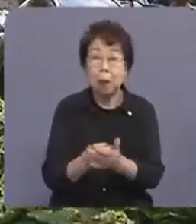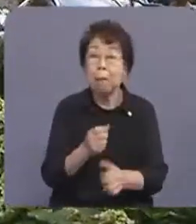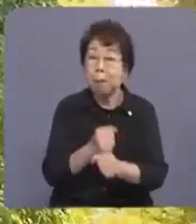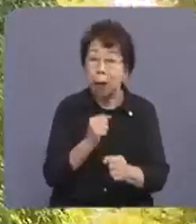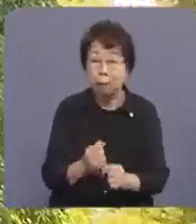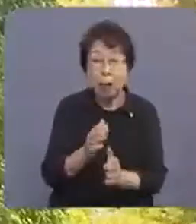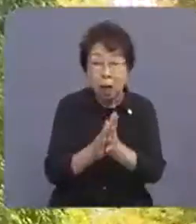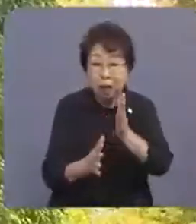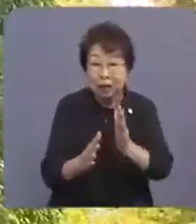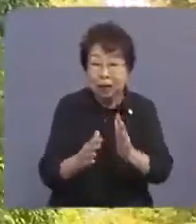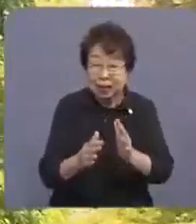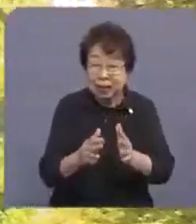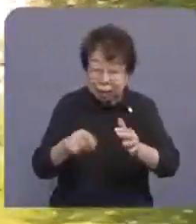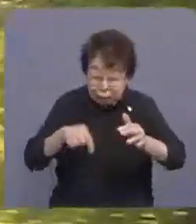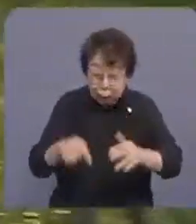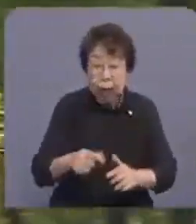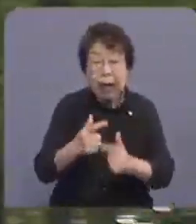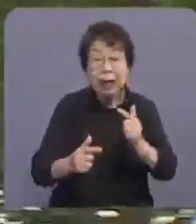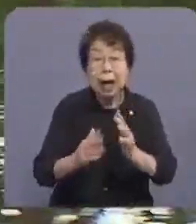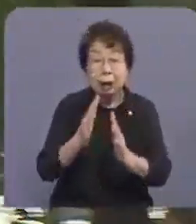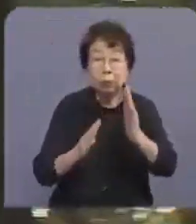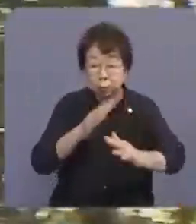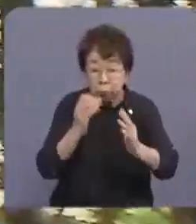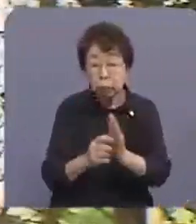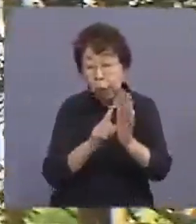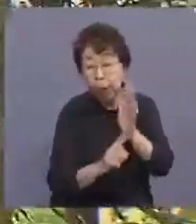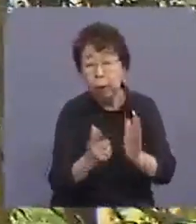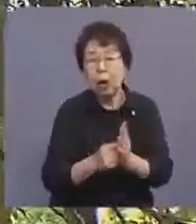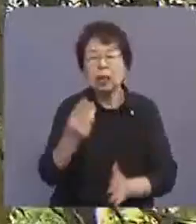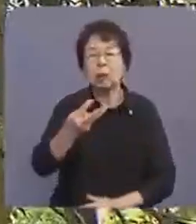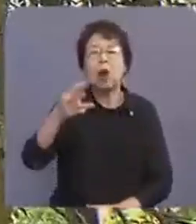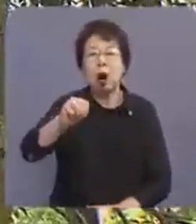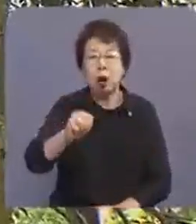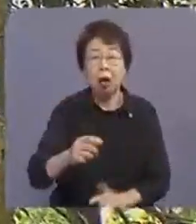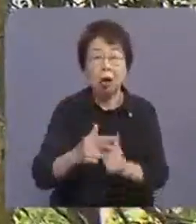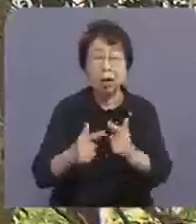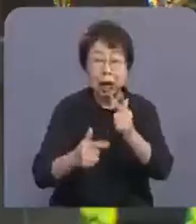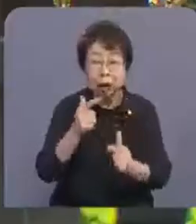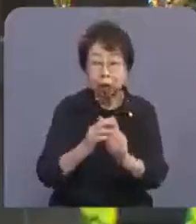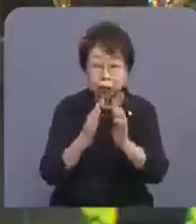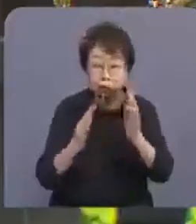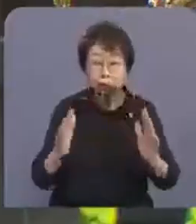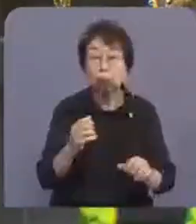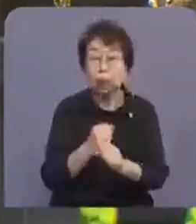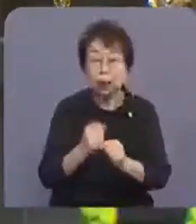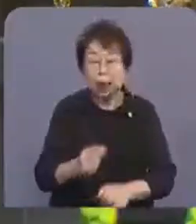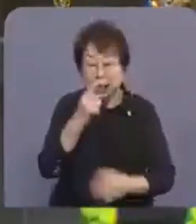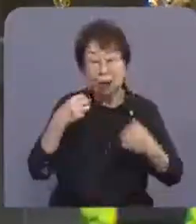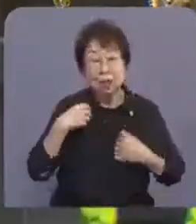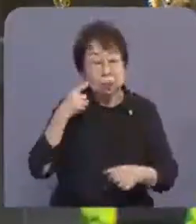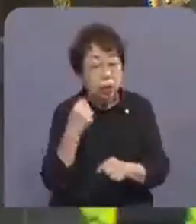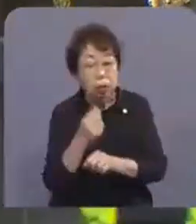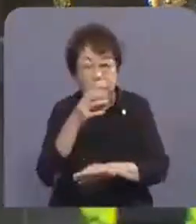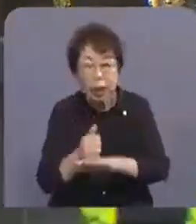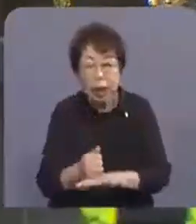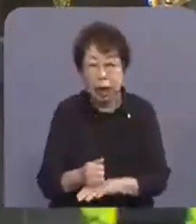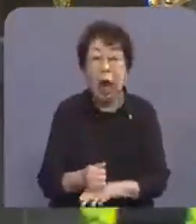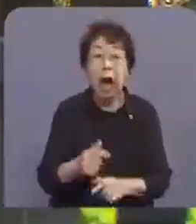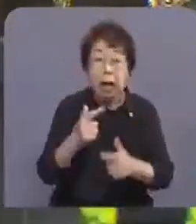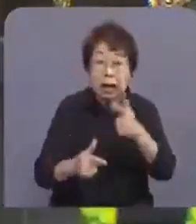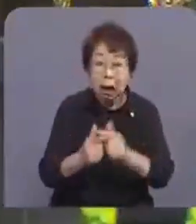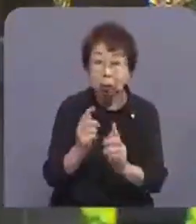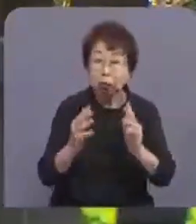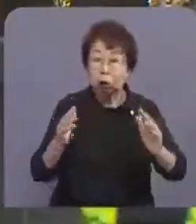속 열섬 현상을 줄이기 위해 전국에 3천억 원을 투입, 숲을 만들었습니다. 산림청 연구 결과 도시숲을